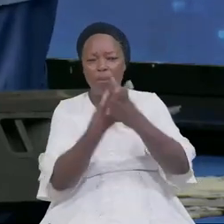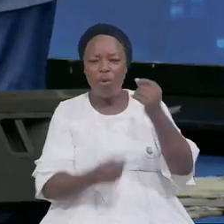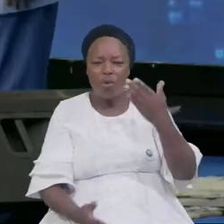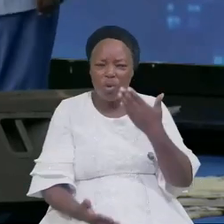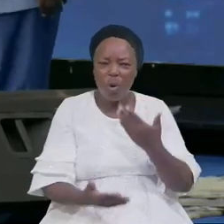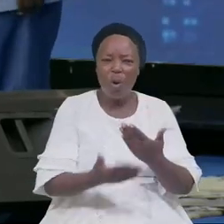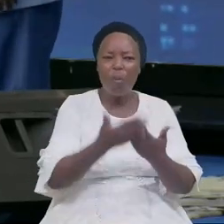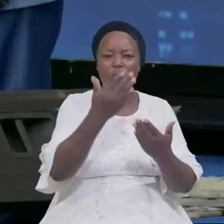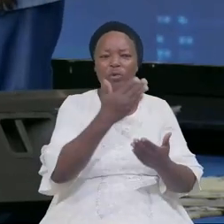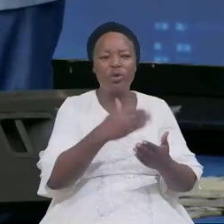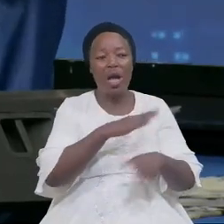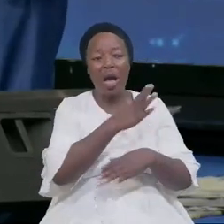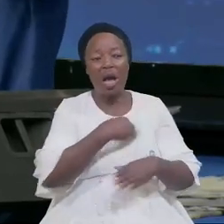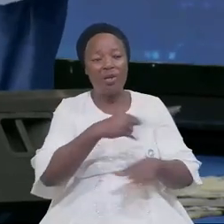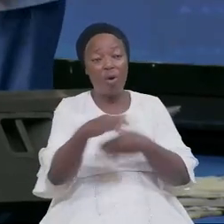aujourd'hui,